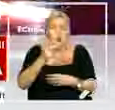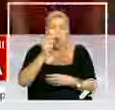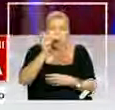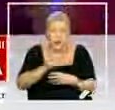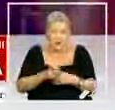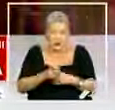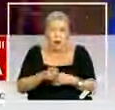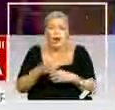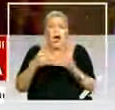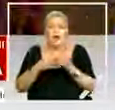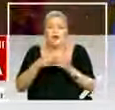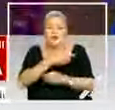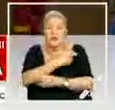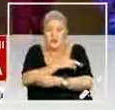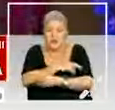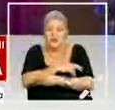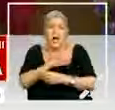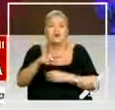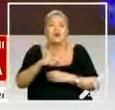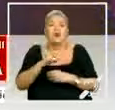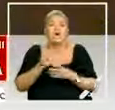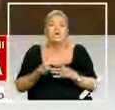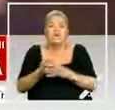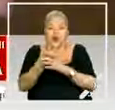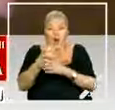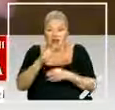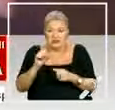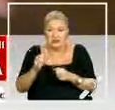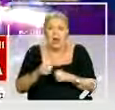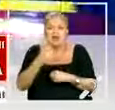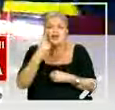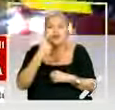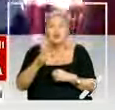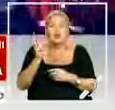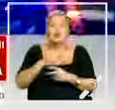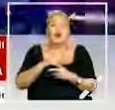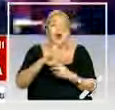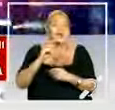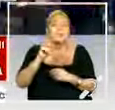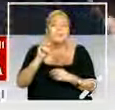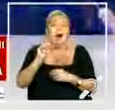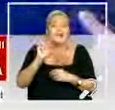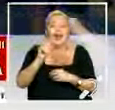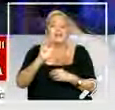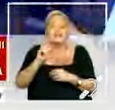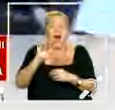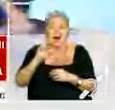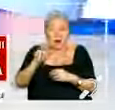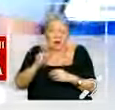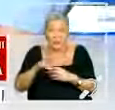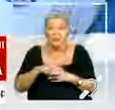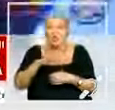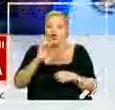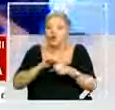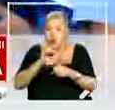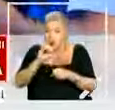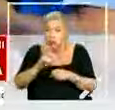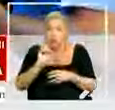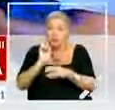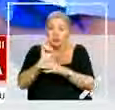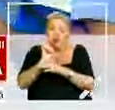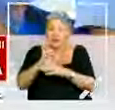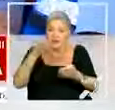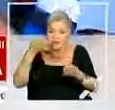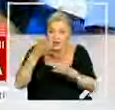pacienți internați aici la Spitalul Floreasca și unul la Bagdasarateni. În același timp, medicii supraveghează